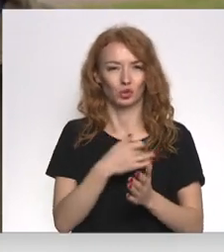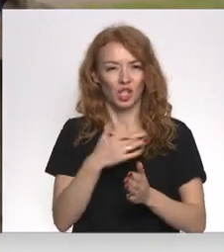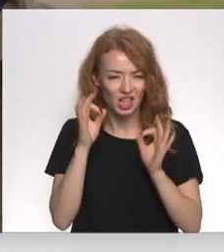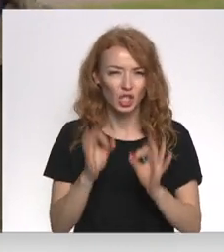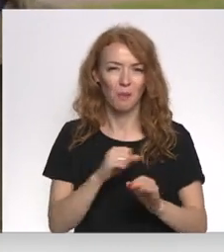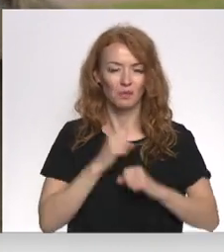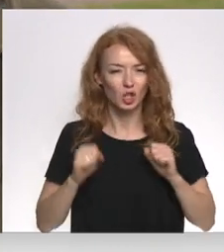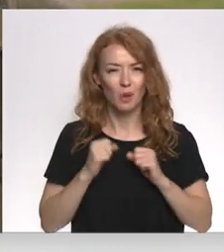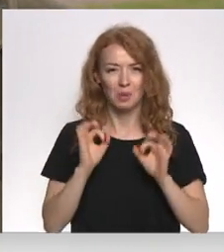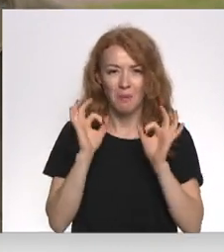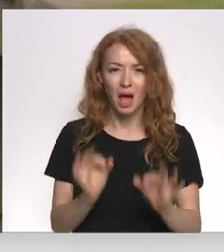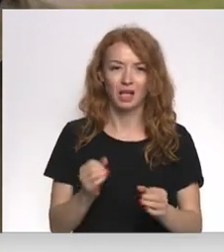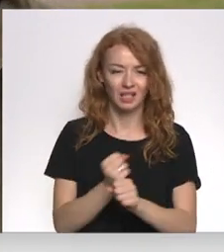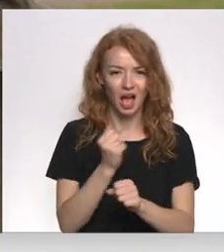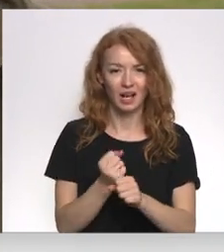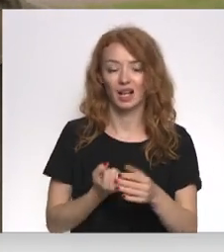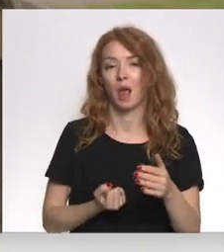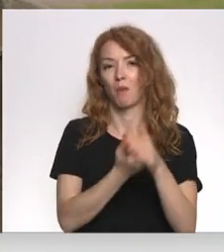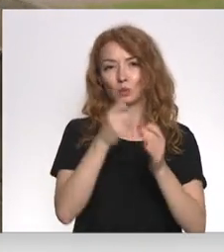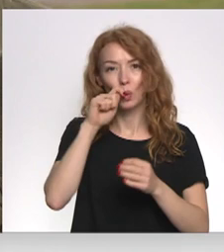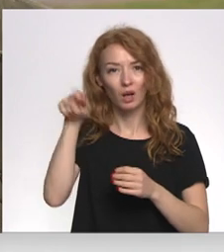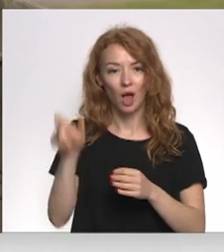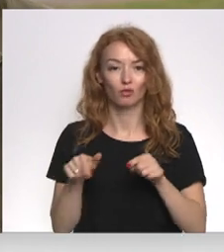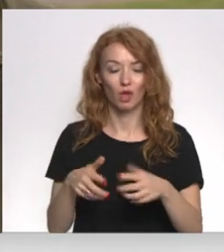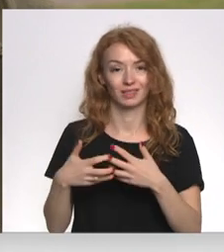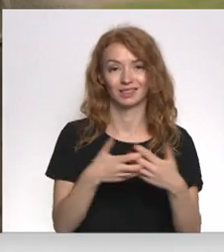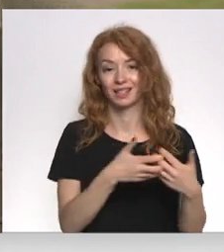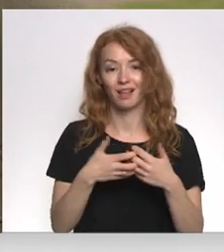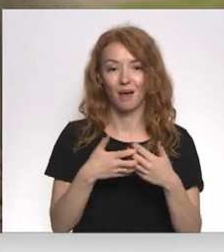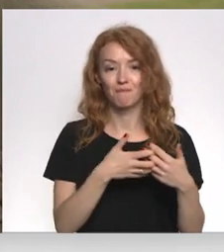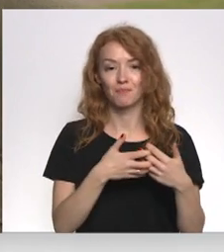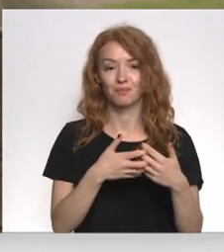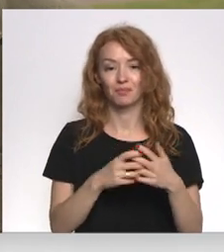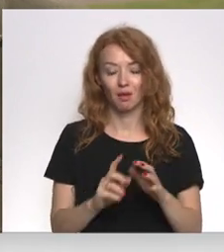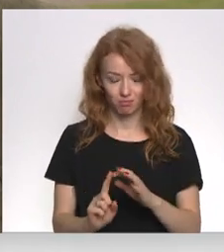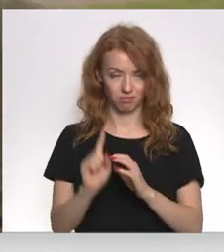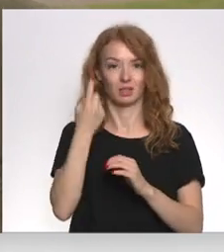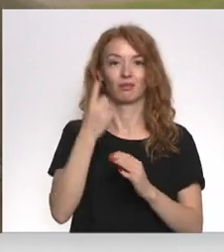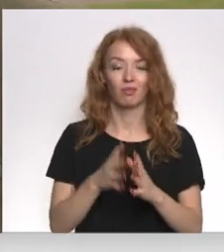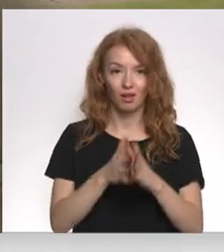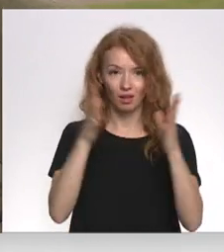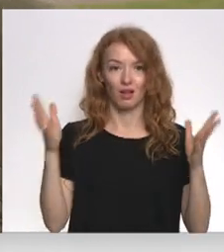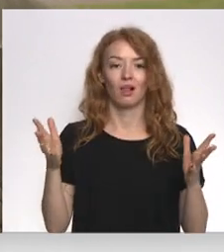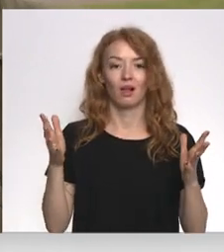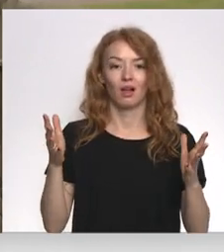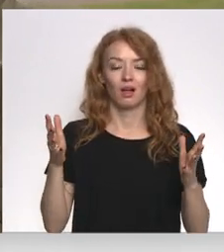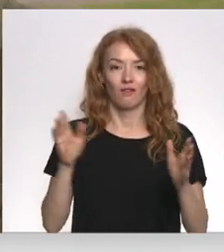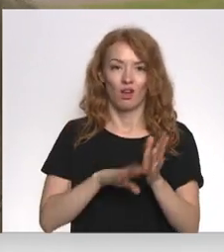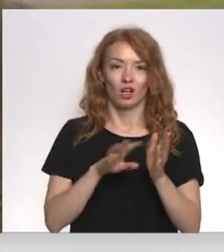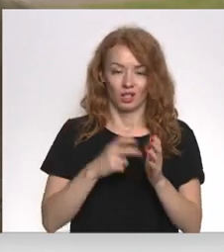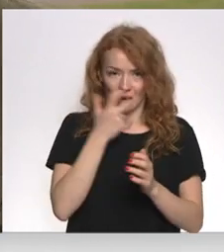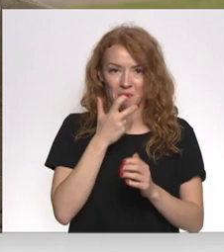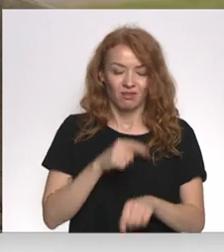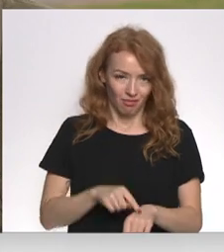un atbalstam Ukraiņu šajā cīņā. Nu, tāds pirmā tāda, laikam, lielā darvas karotīta,